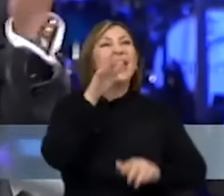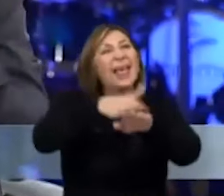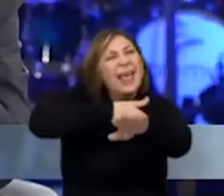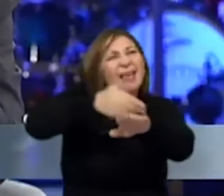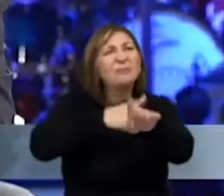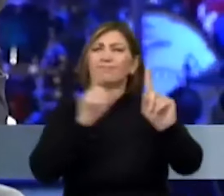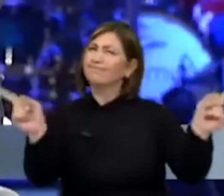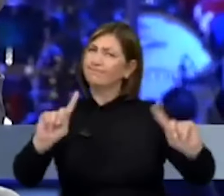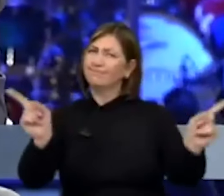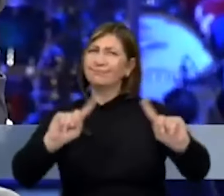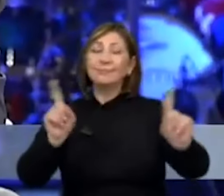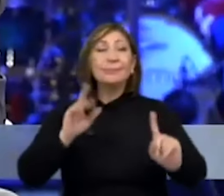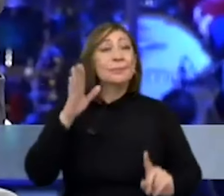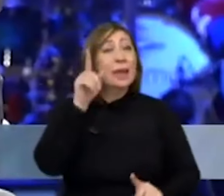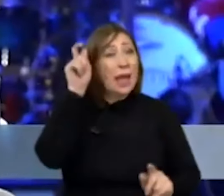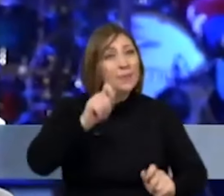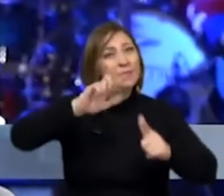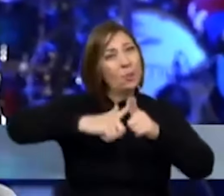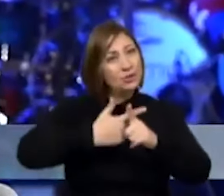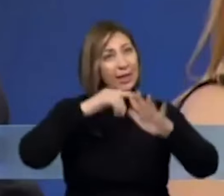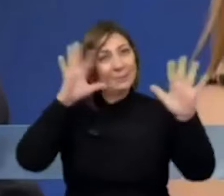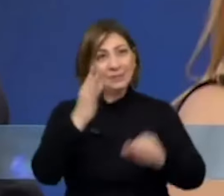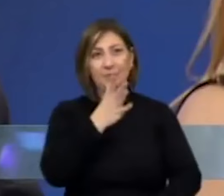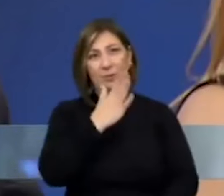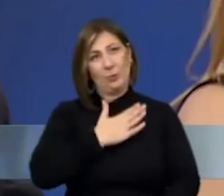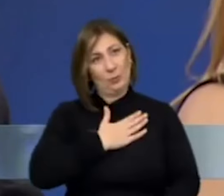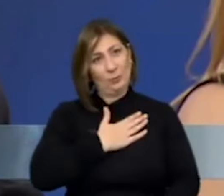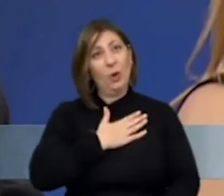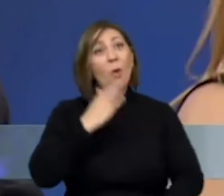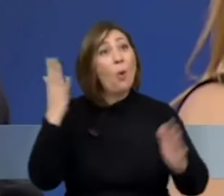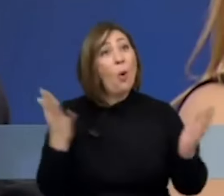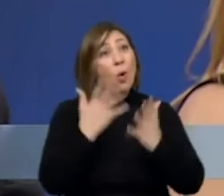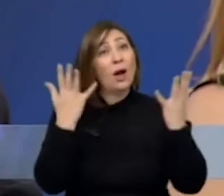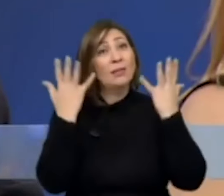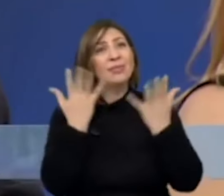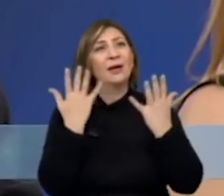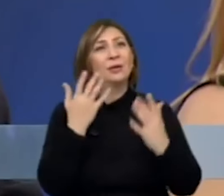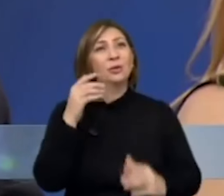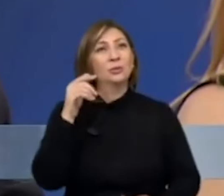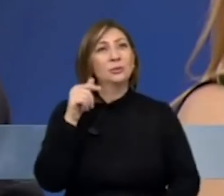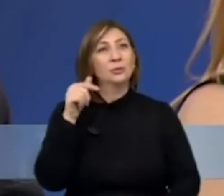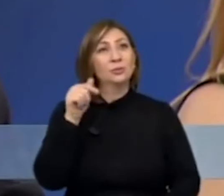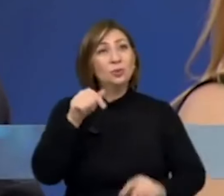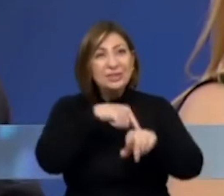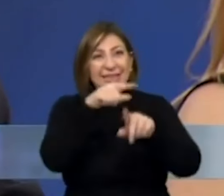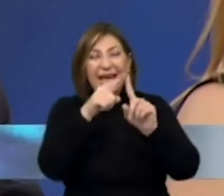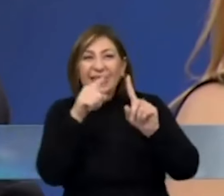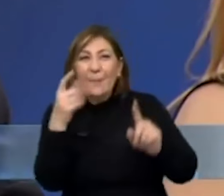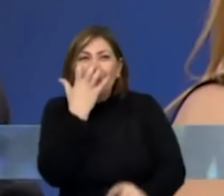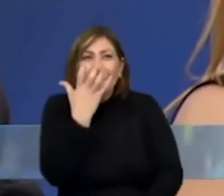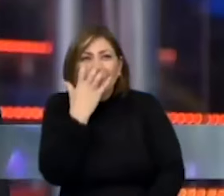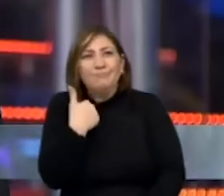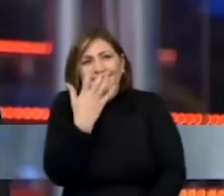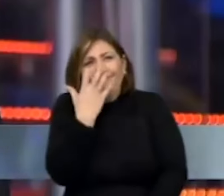yalakalık mahiyetinde değil. Yaptığınız projeleri zaten biliyorum. Ama o kadar güzel. Bugün şu saate kadar bekledim